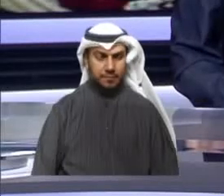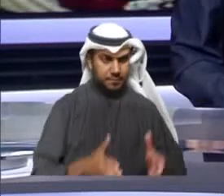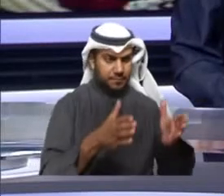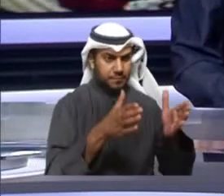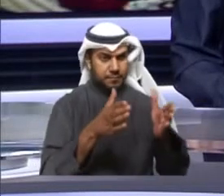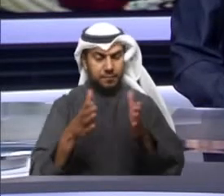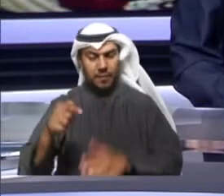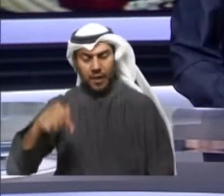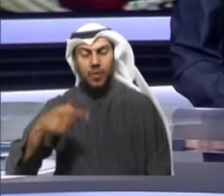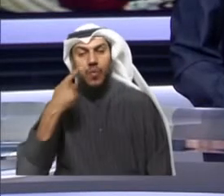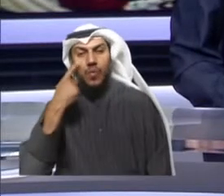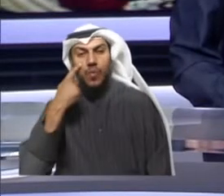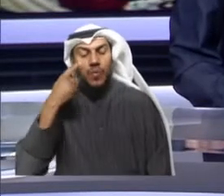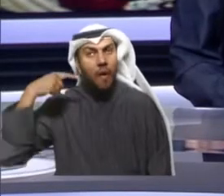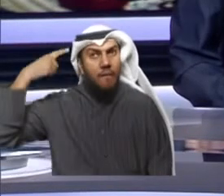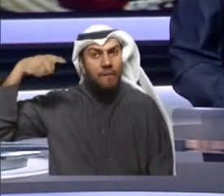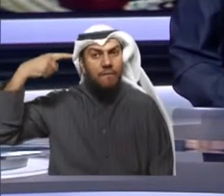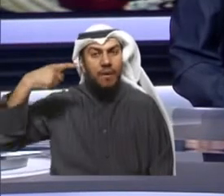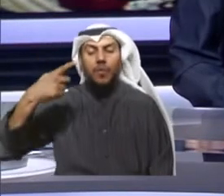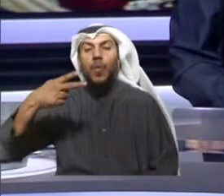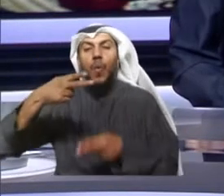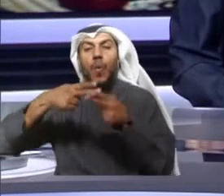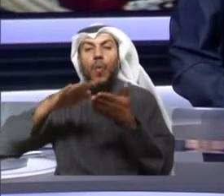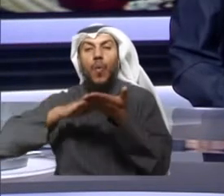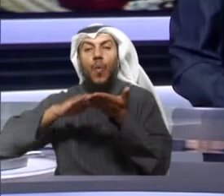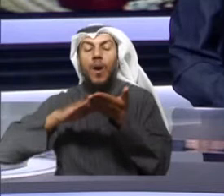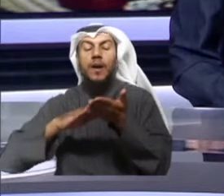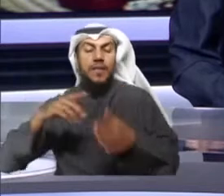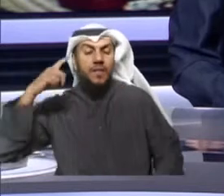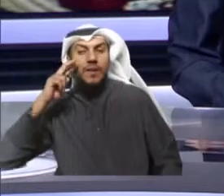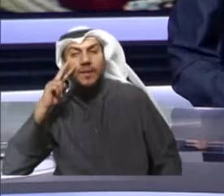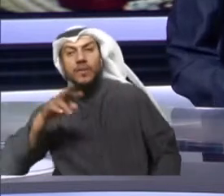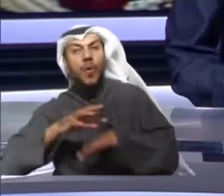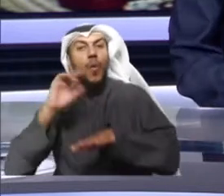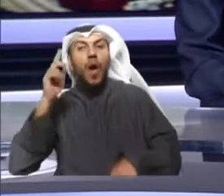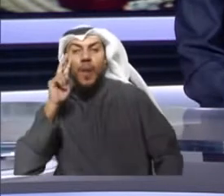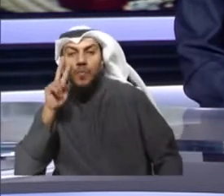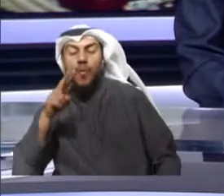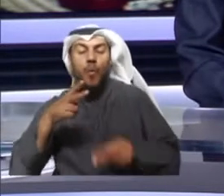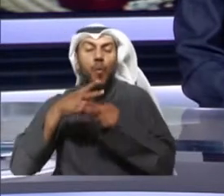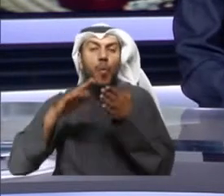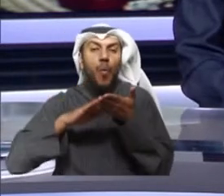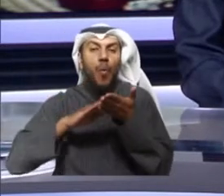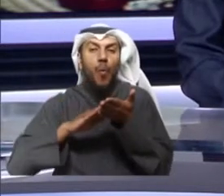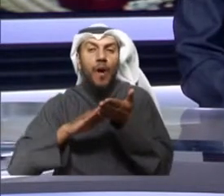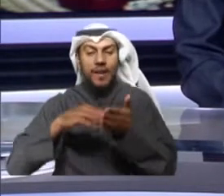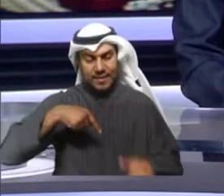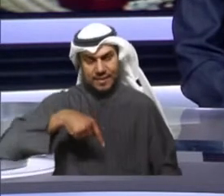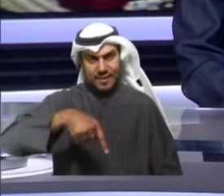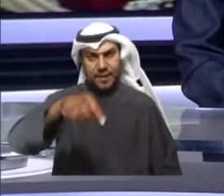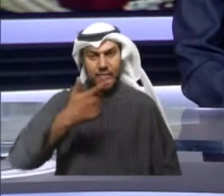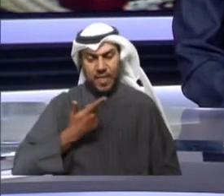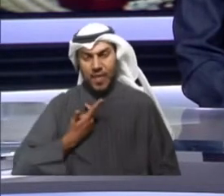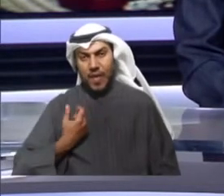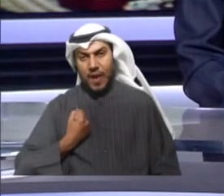تتجه الأنظار نحو دولة الكويت مع قرب انعقاد القمة الخليجية 38 والتي تنطلق في 5 و6 من الشهر الجاري.